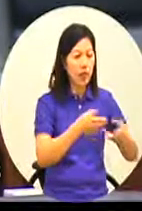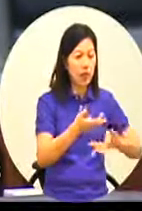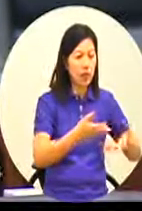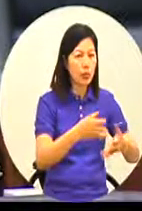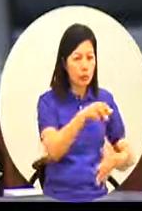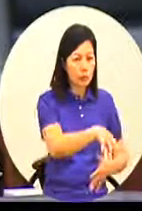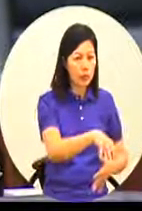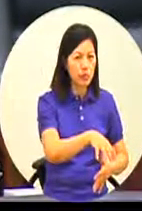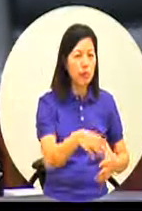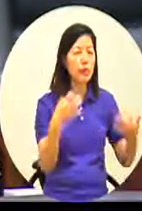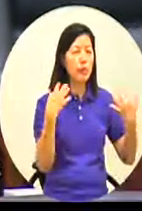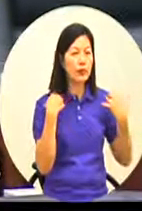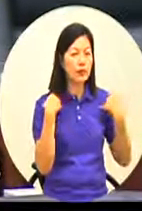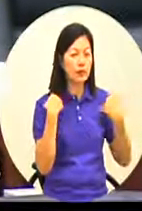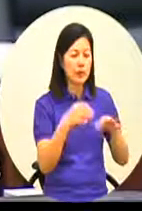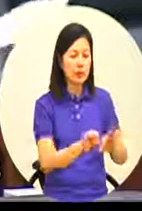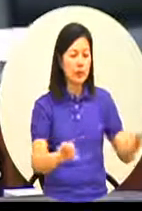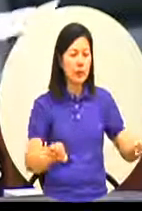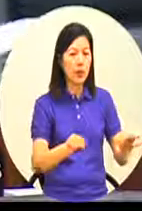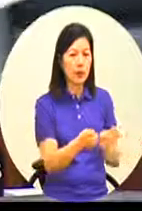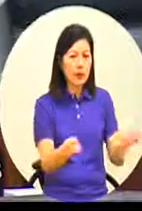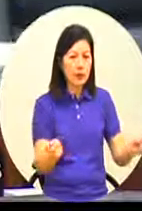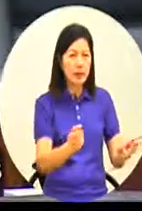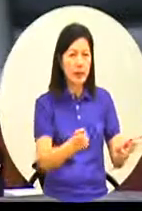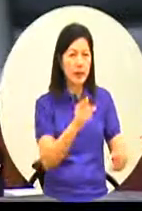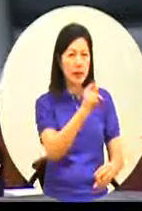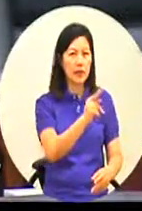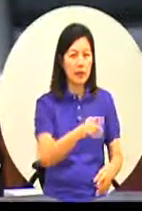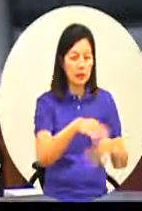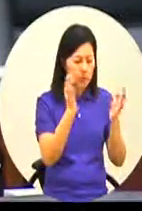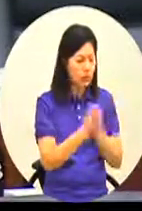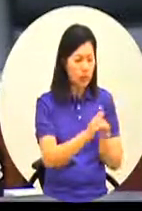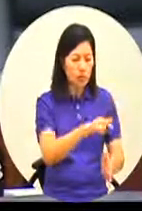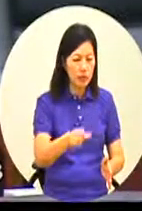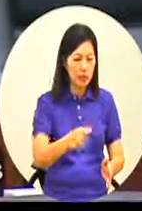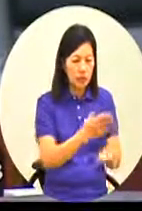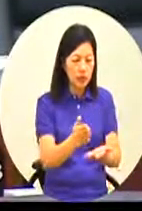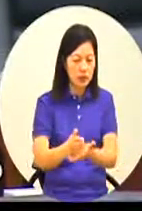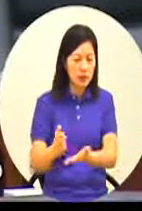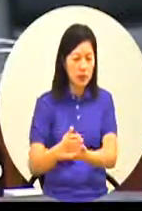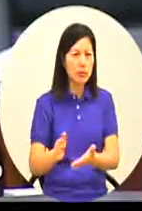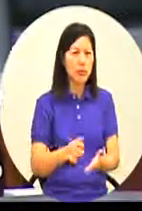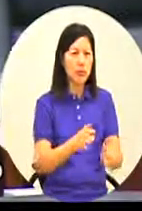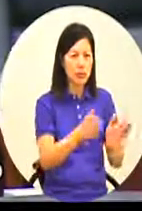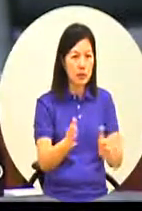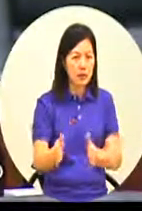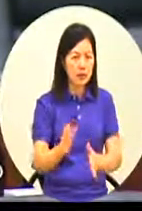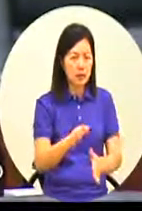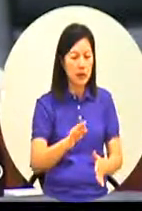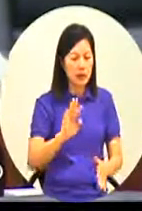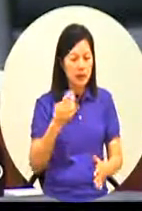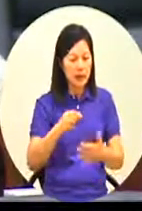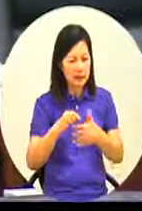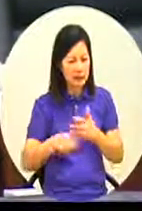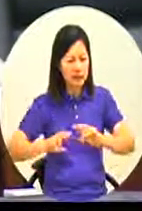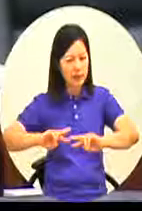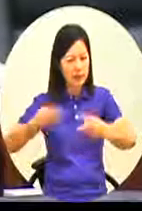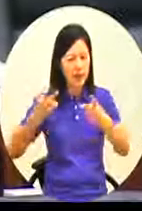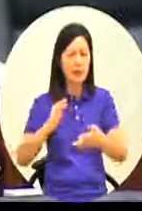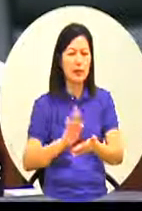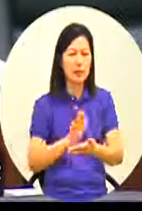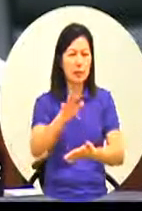局以前有在管线科嘛，所有的东西都是在那里处理的，但是自从我们制度又改变之后，到底现